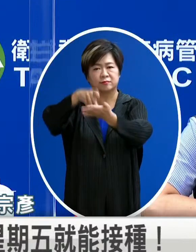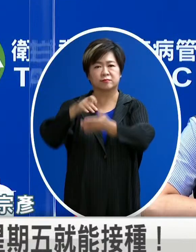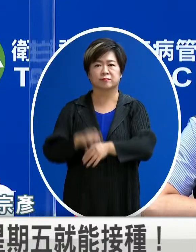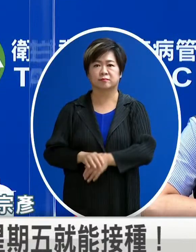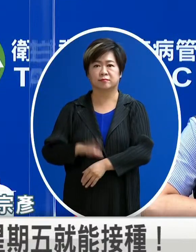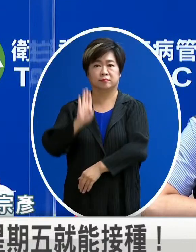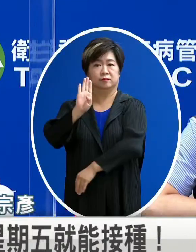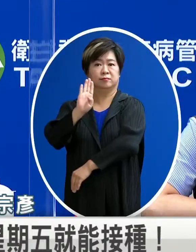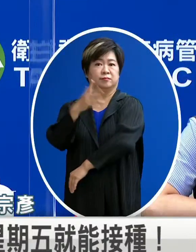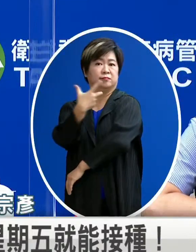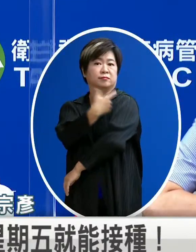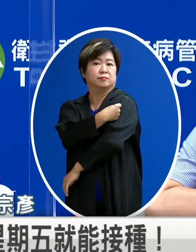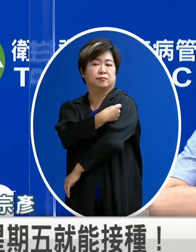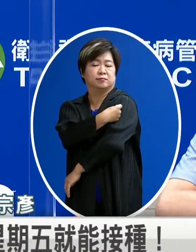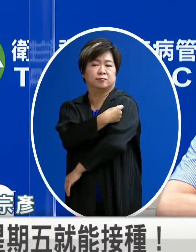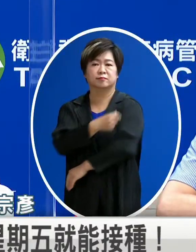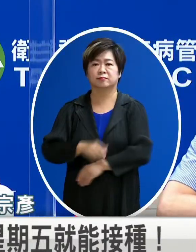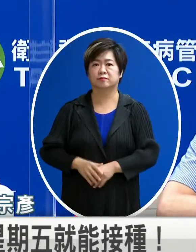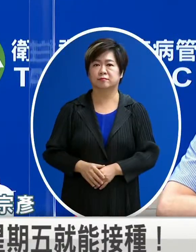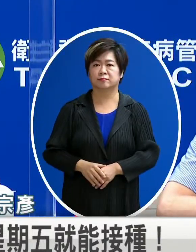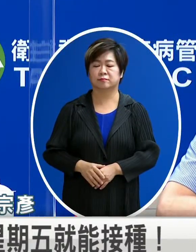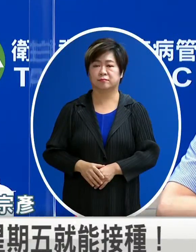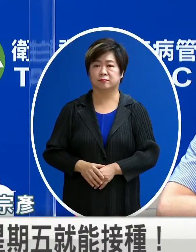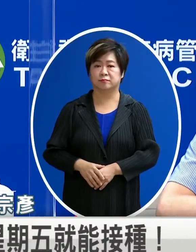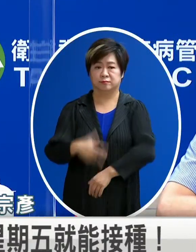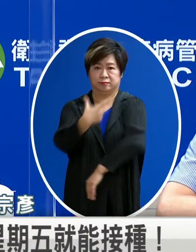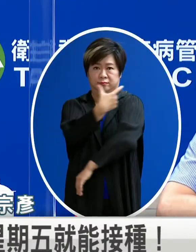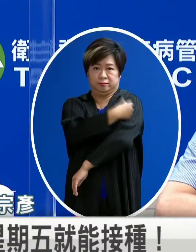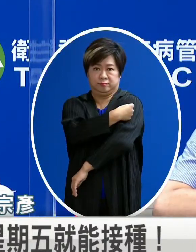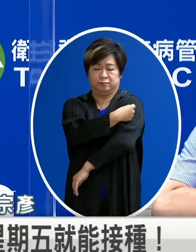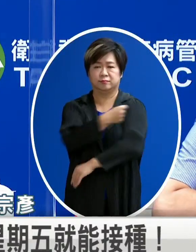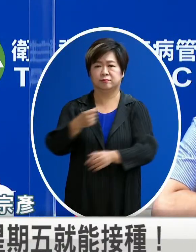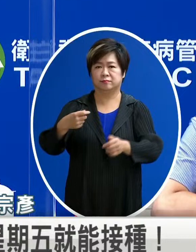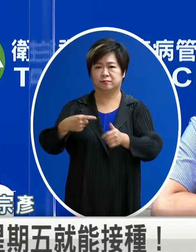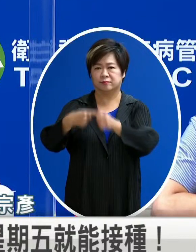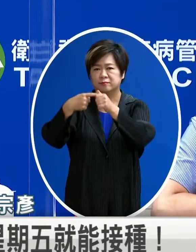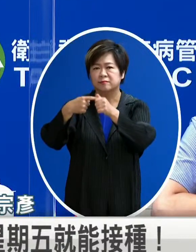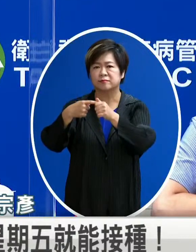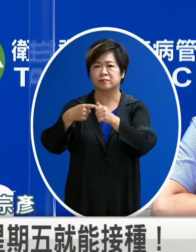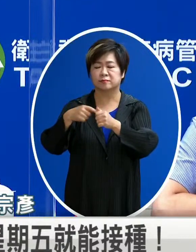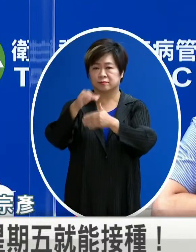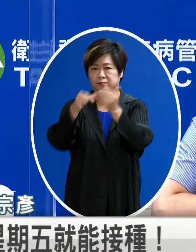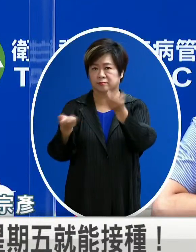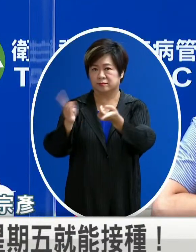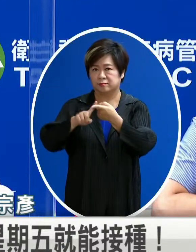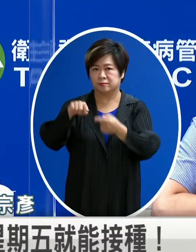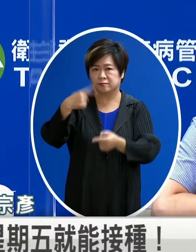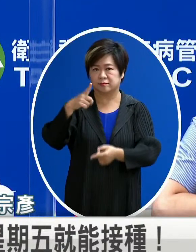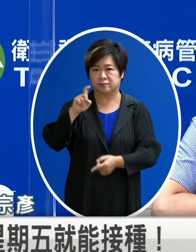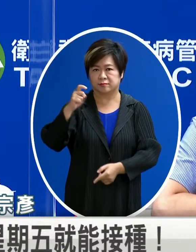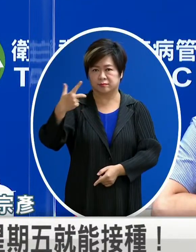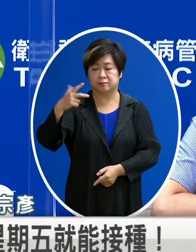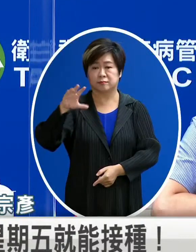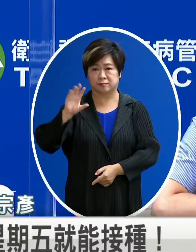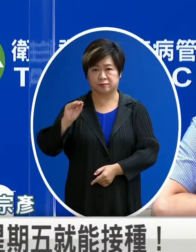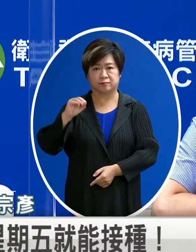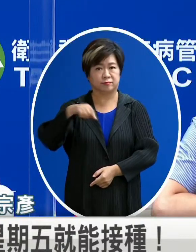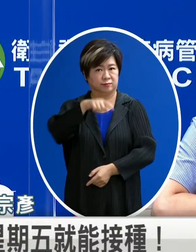BNT 的部分 ，BNT 的第一季的部分，那符合资格的有